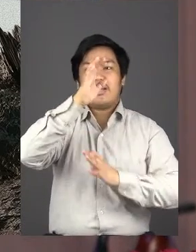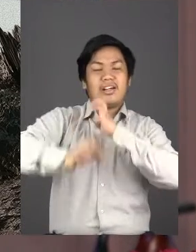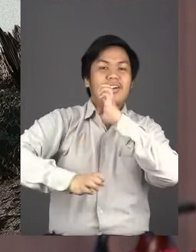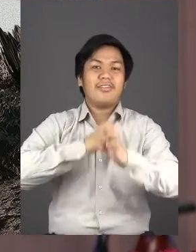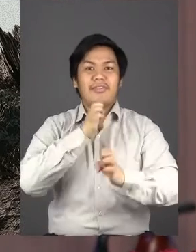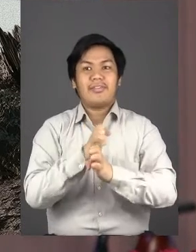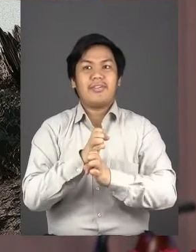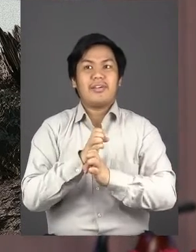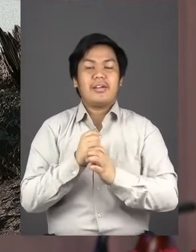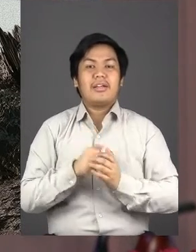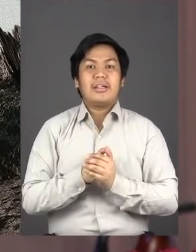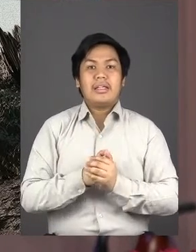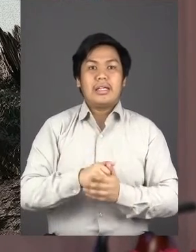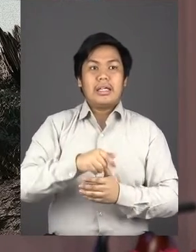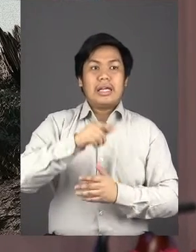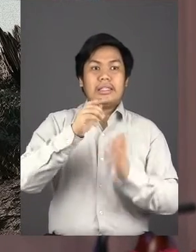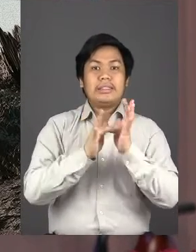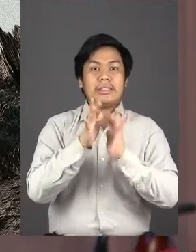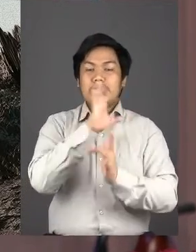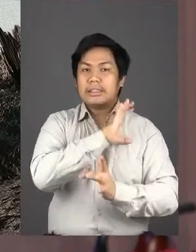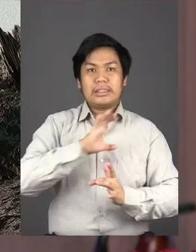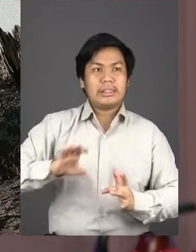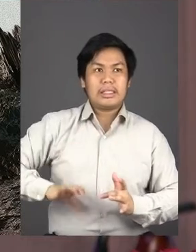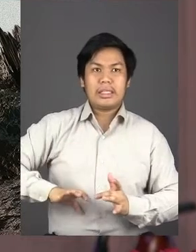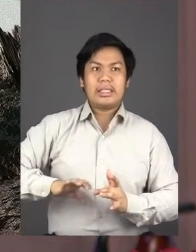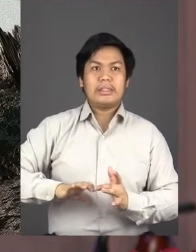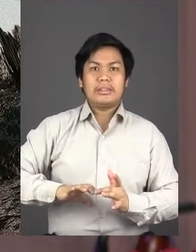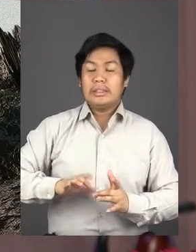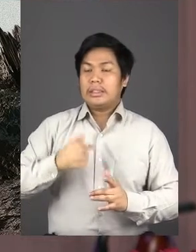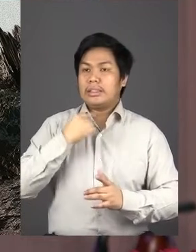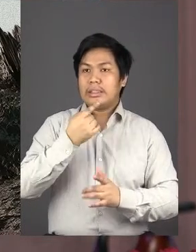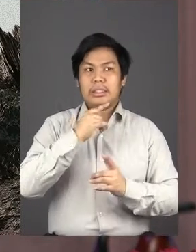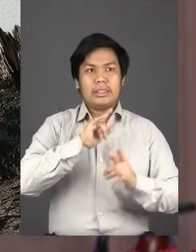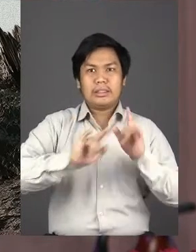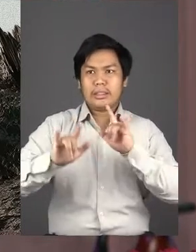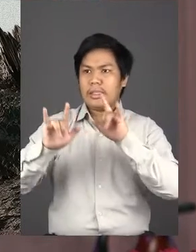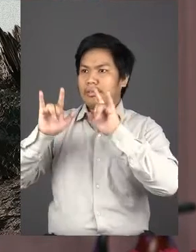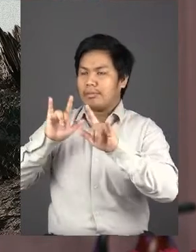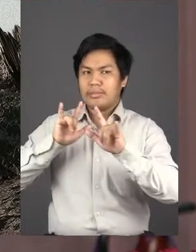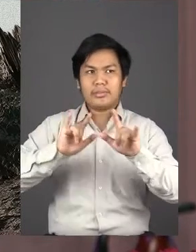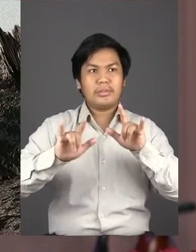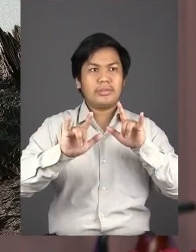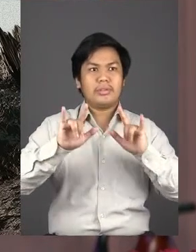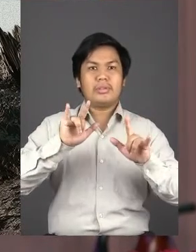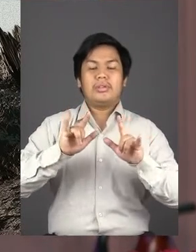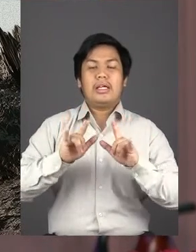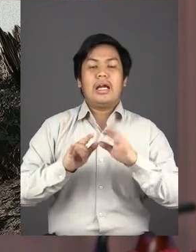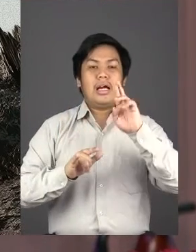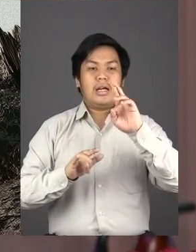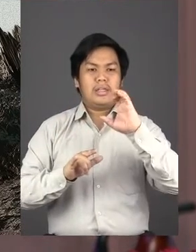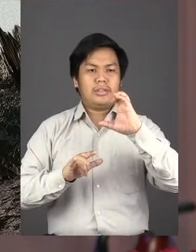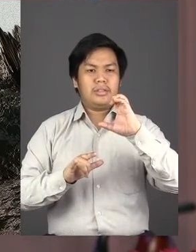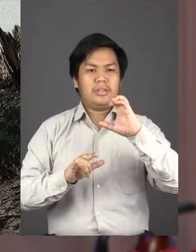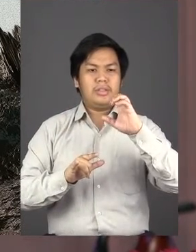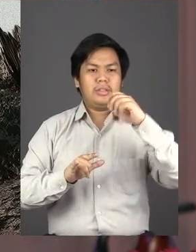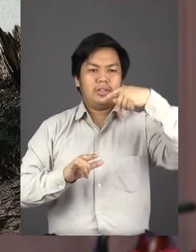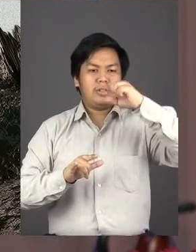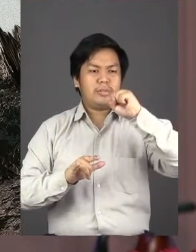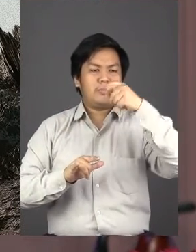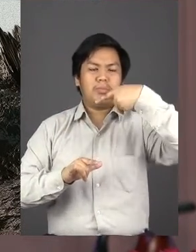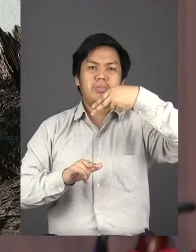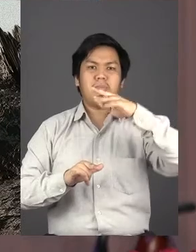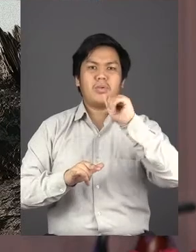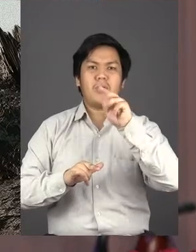Ang Panginoong Diyos po, hindi po dinidescribe na love, love, love, sabi ni R.C. Sproul. Hindi po